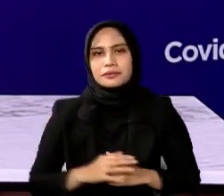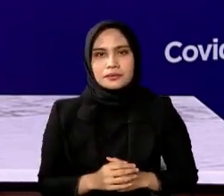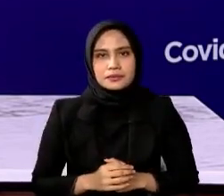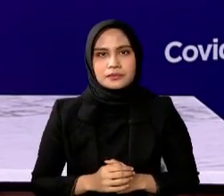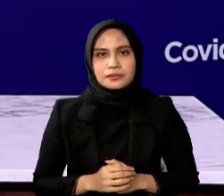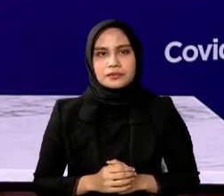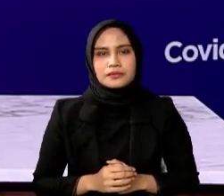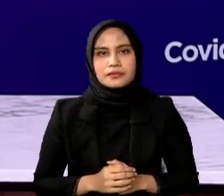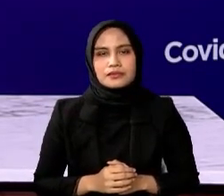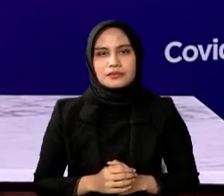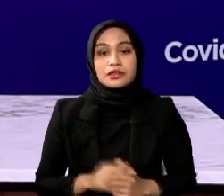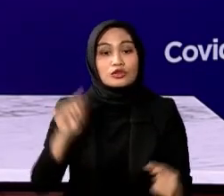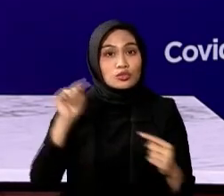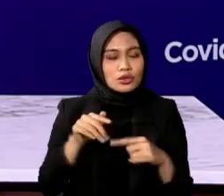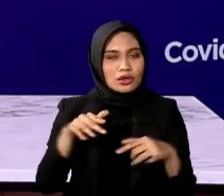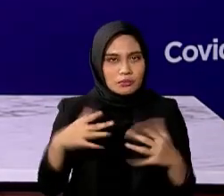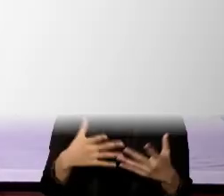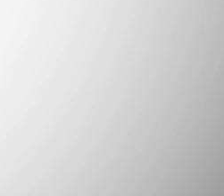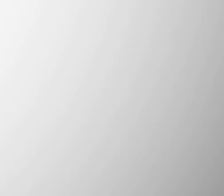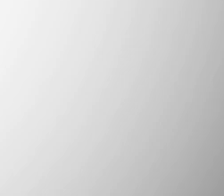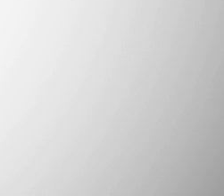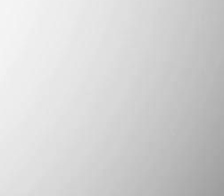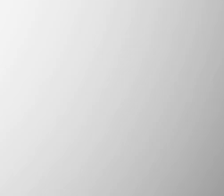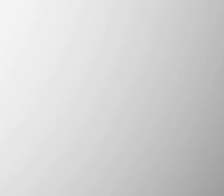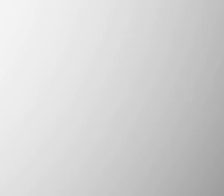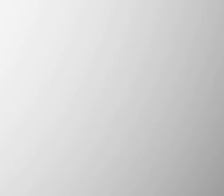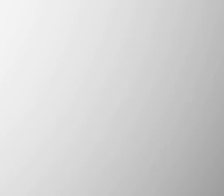dapat segera bergeser ke arah yang lebih baik